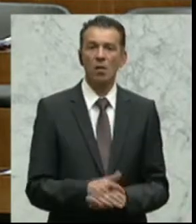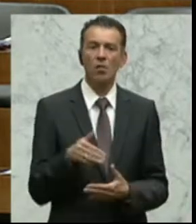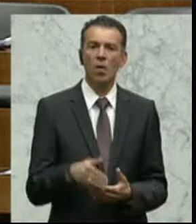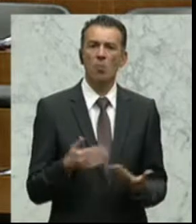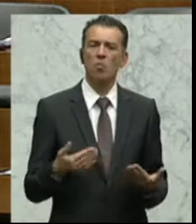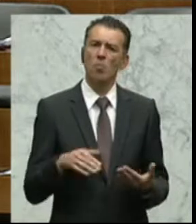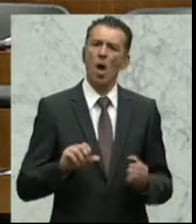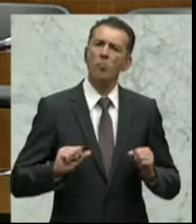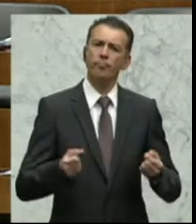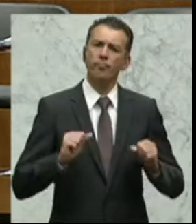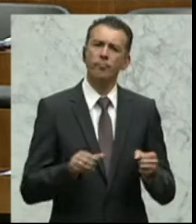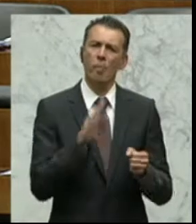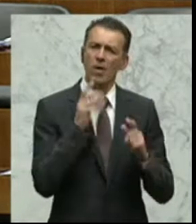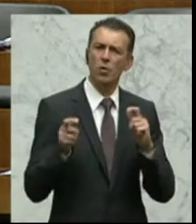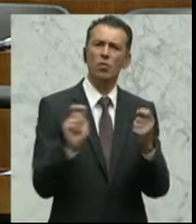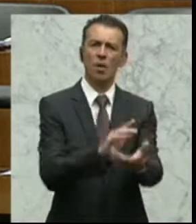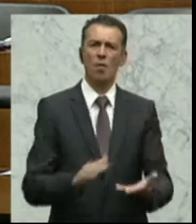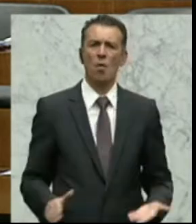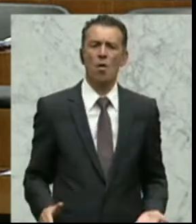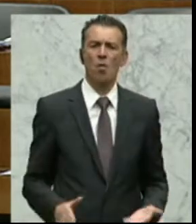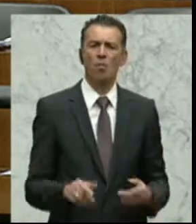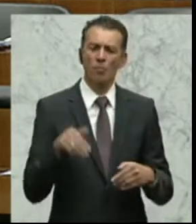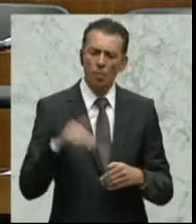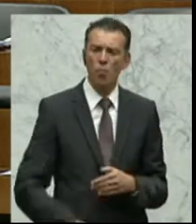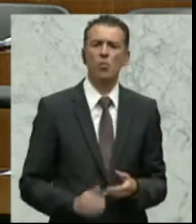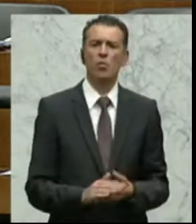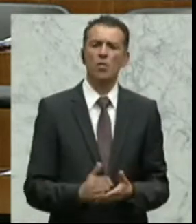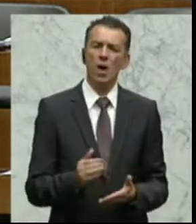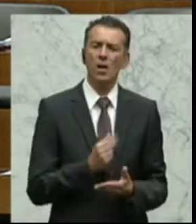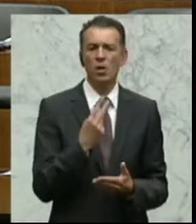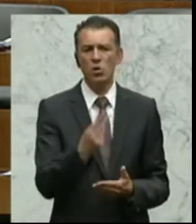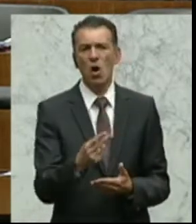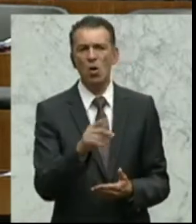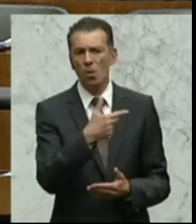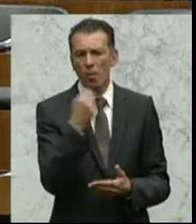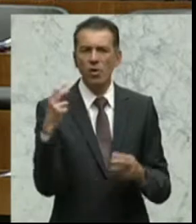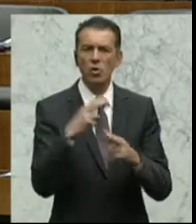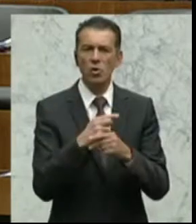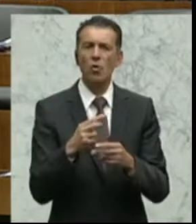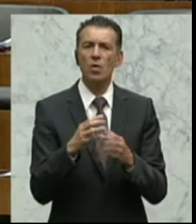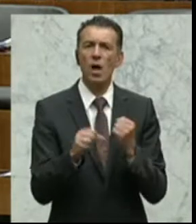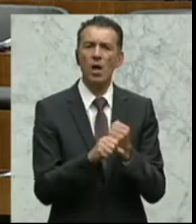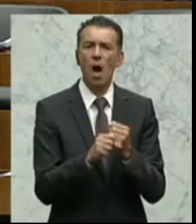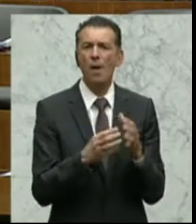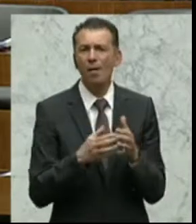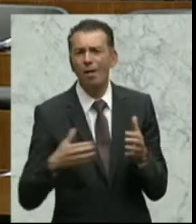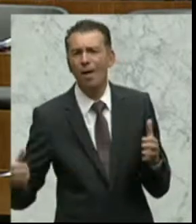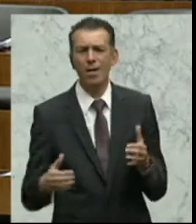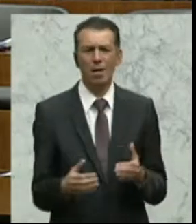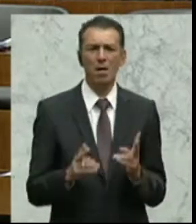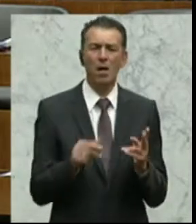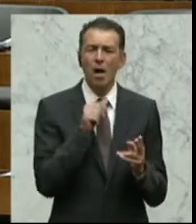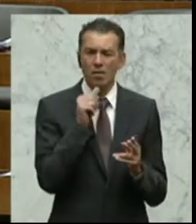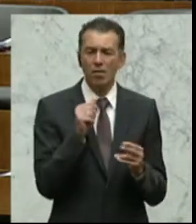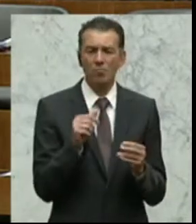der Pensionsreform. Sprich, wir müssen endlich schauen, dass die Menschen in Österreich länger arbeiten. Es kann nicht sein, dass sie mit 58